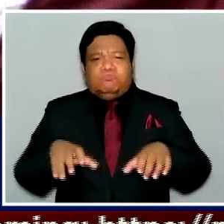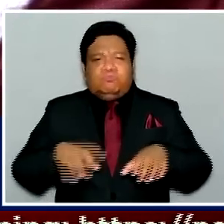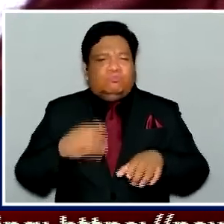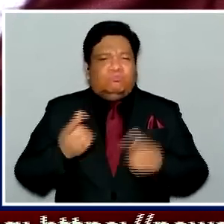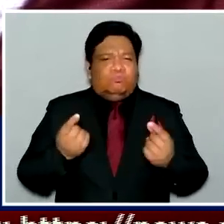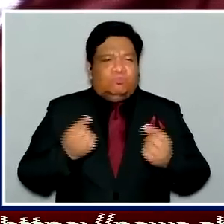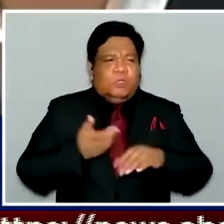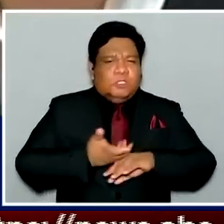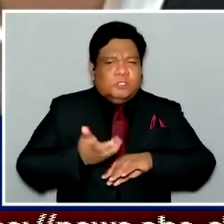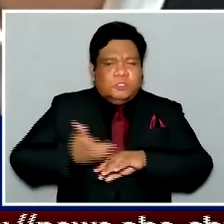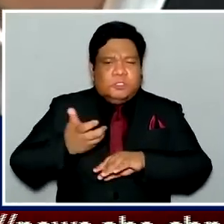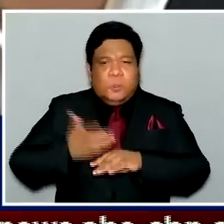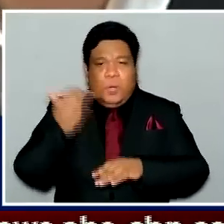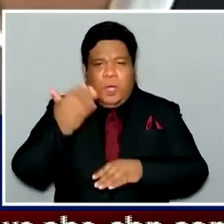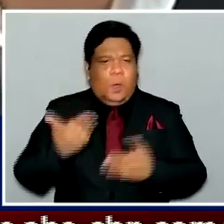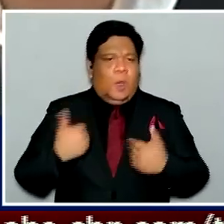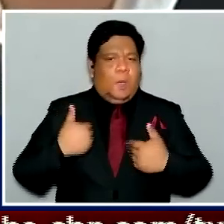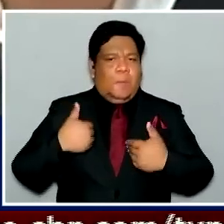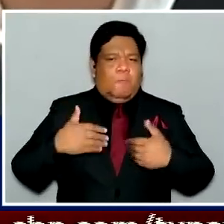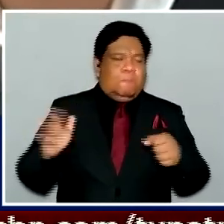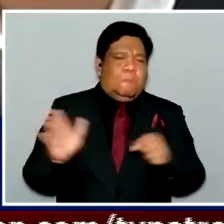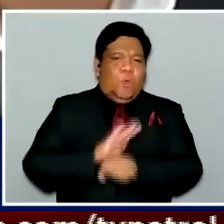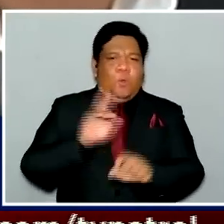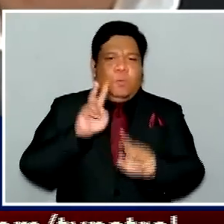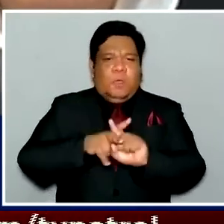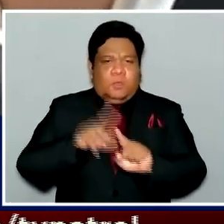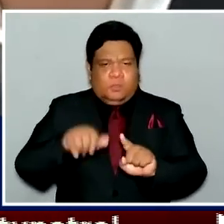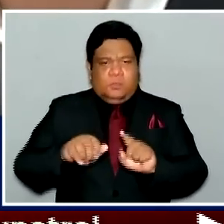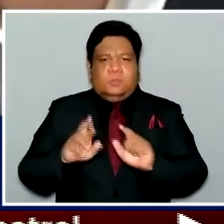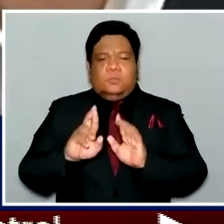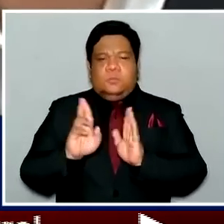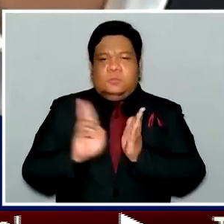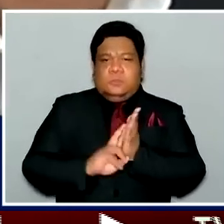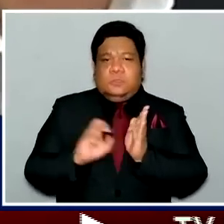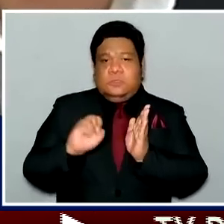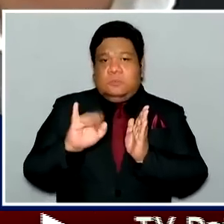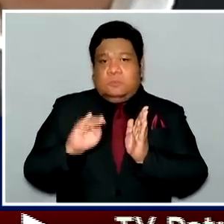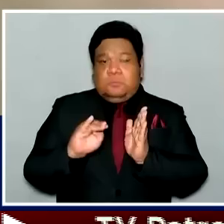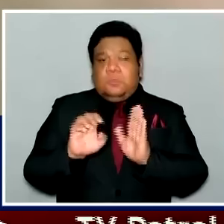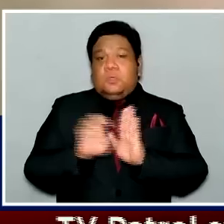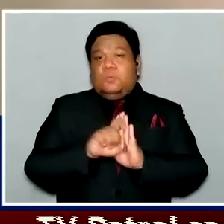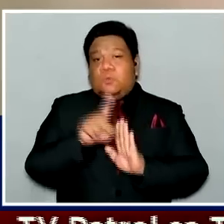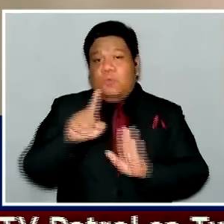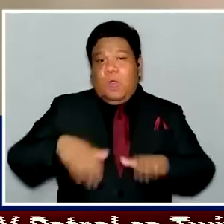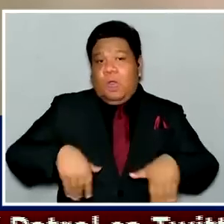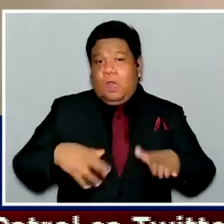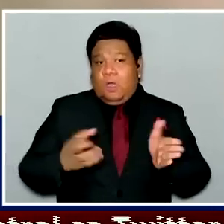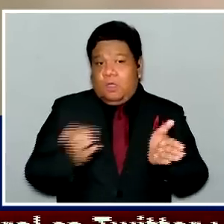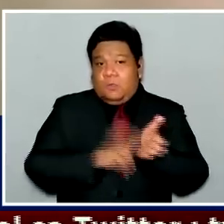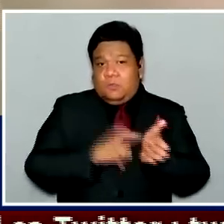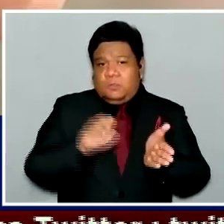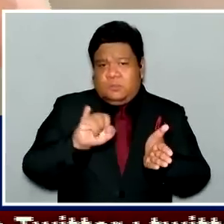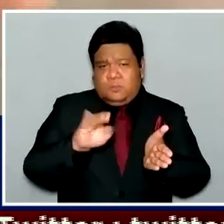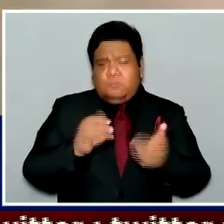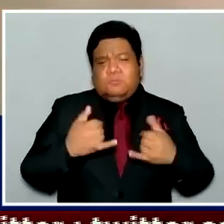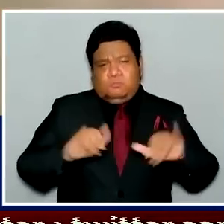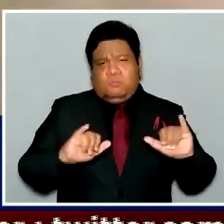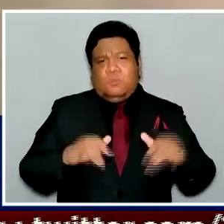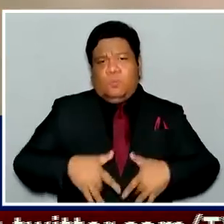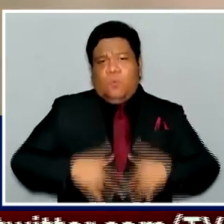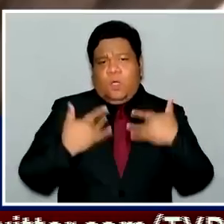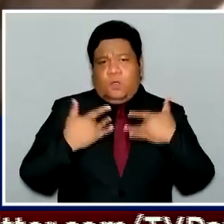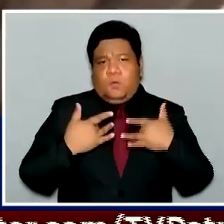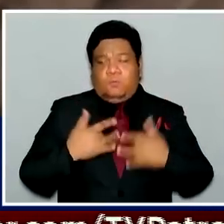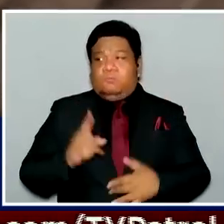SIM registration law. Yung mga unregistered SIM cards po, active pa rin po yan ngayon. Maaring ipa-extend ng DICT ang